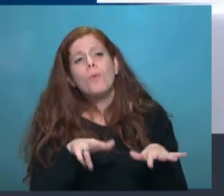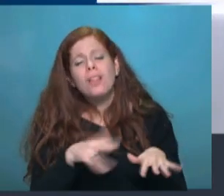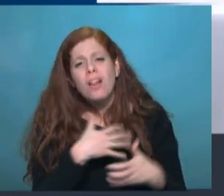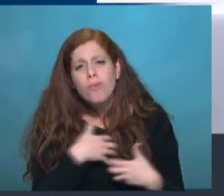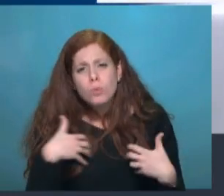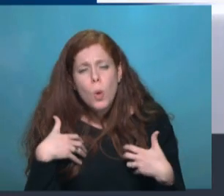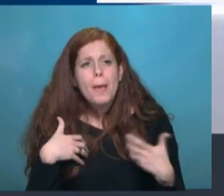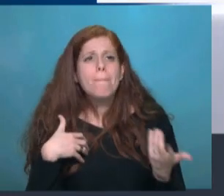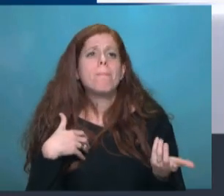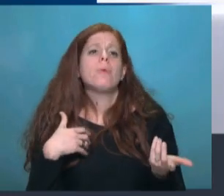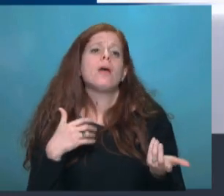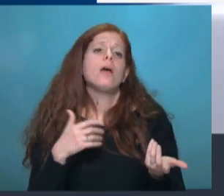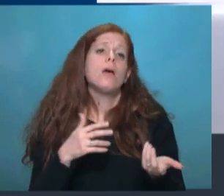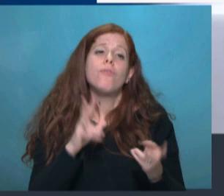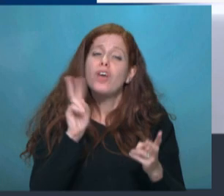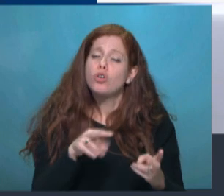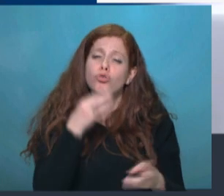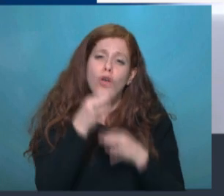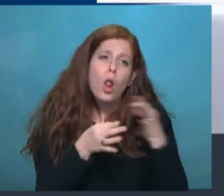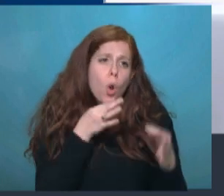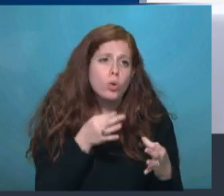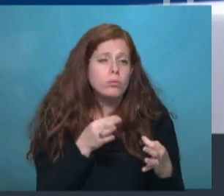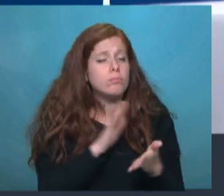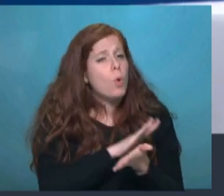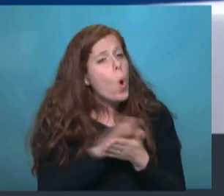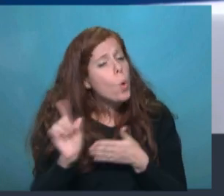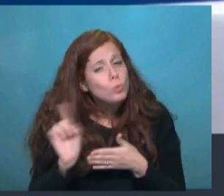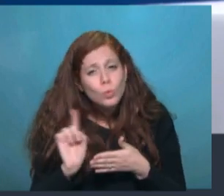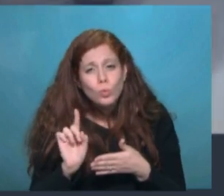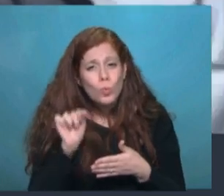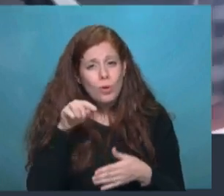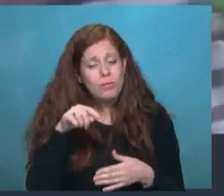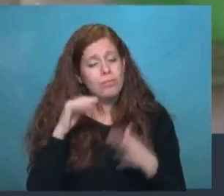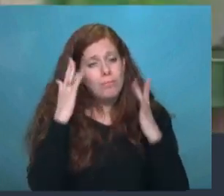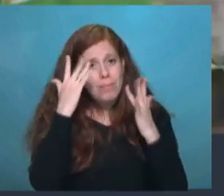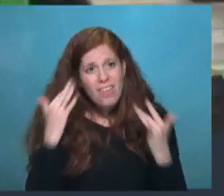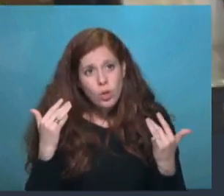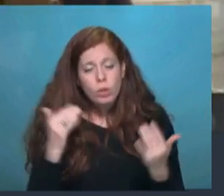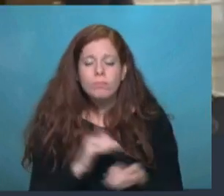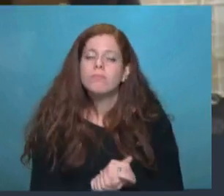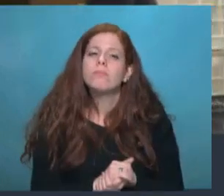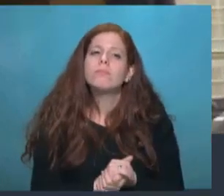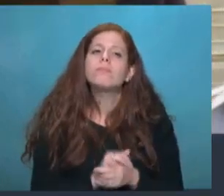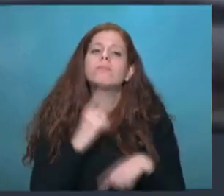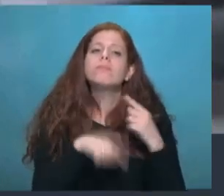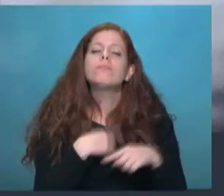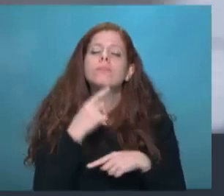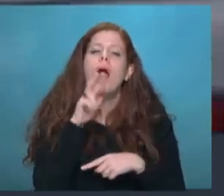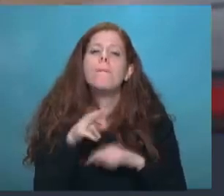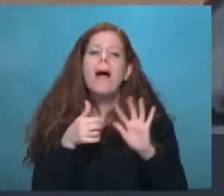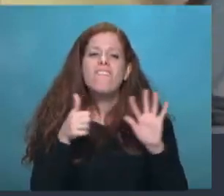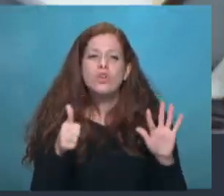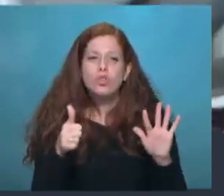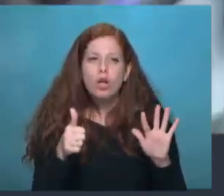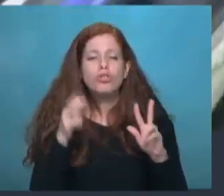פצועים ויש שאלות פנימיות לא פשוטות בתוך לבנון. כבר ב-2006 הגדירה ארצות הברית את